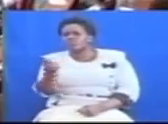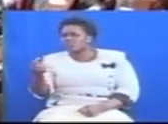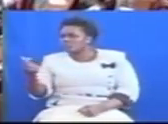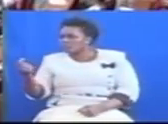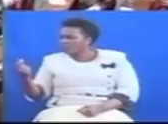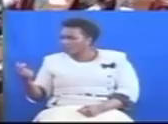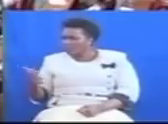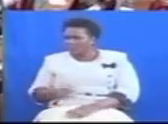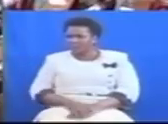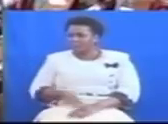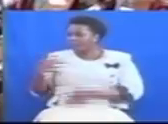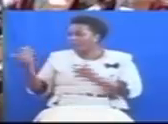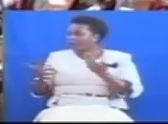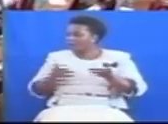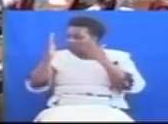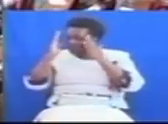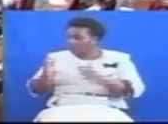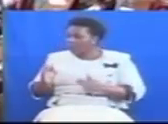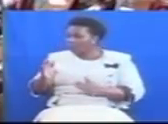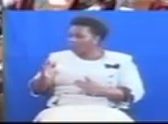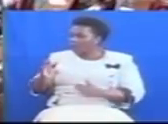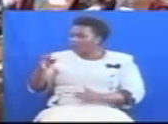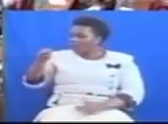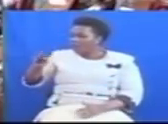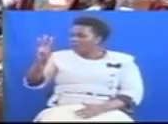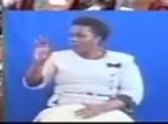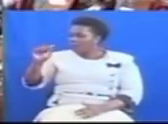Mheshimiwa Emmanuel Mwakasaka, swali la nyongeza.